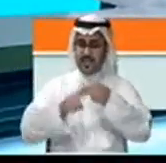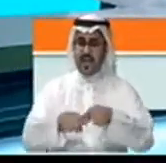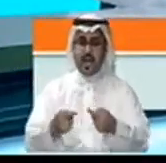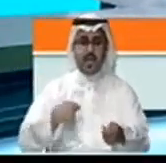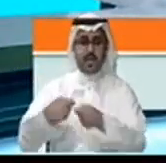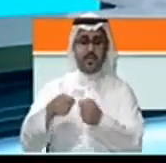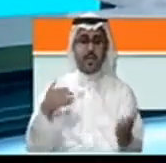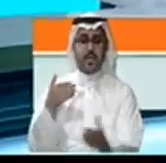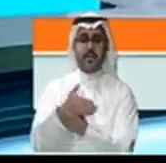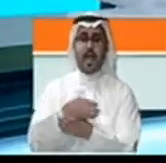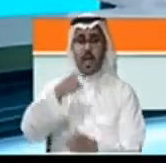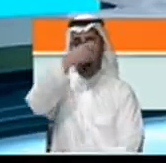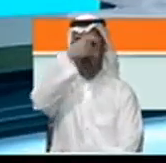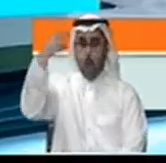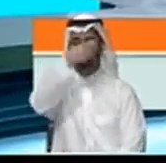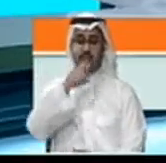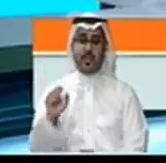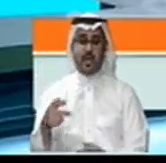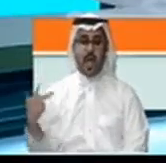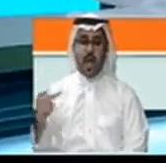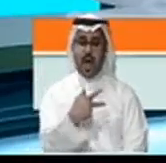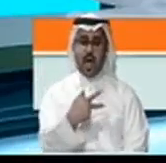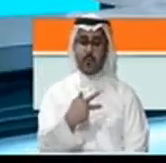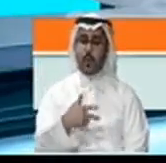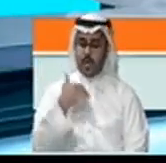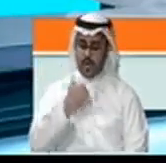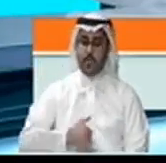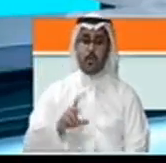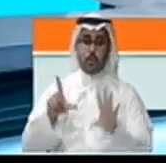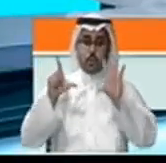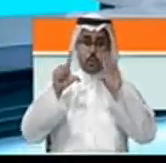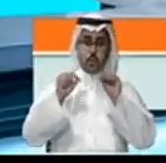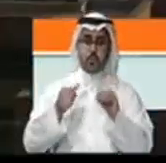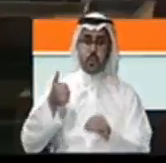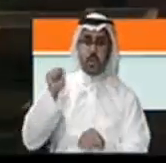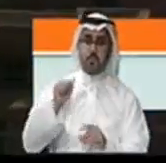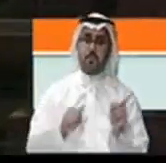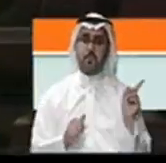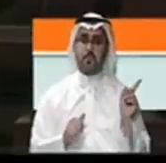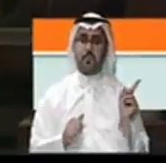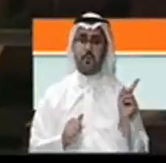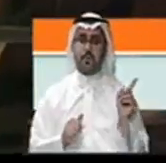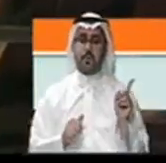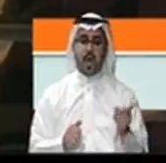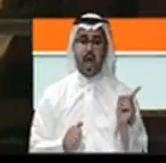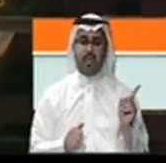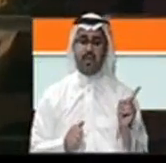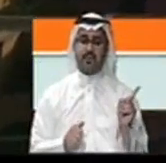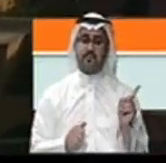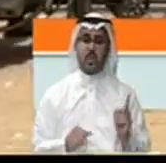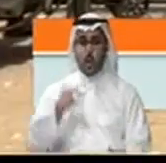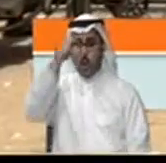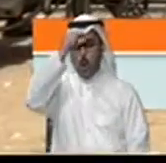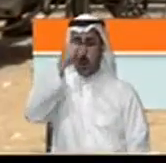والتجارية داخل مدينة الحديدة غرب اليمن خلال أقل من أسبوع. مصادر عاملة في المجمع أفادت بأن الميليشيا